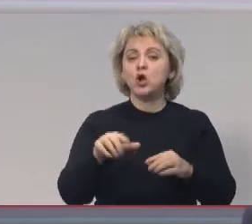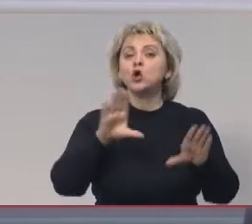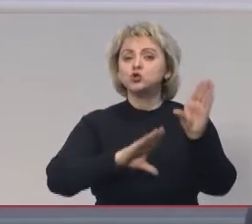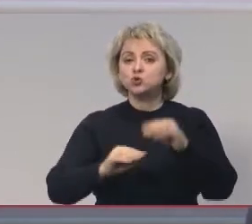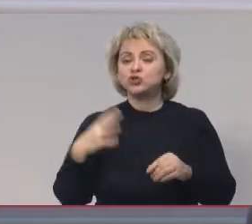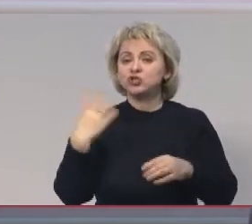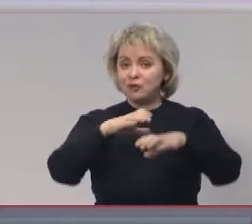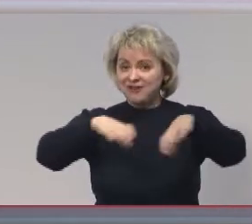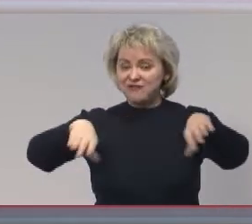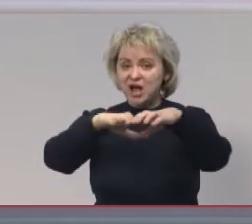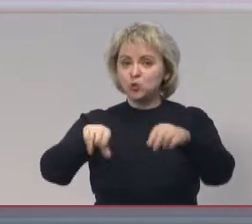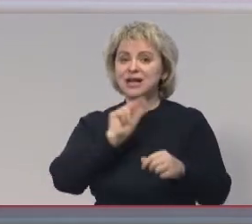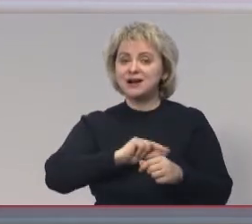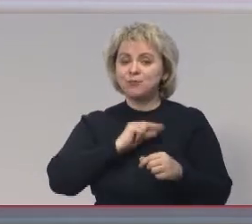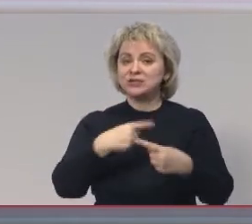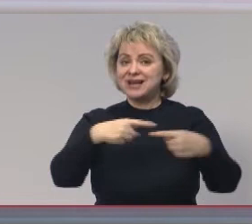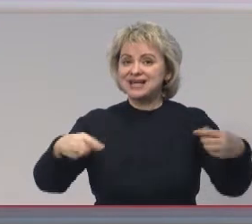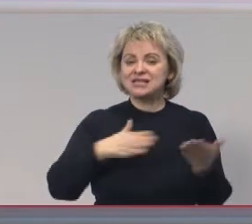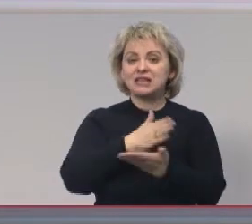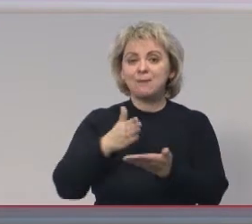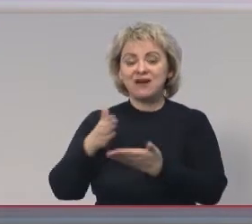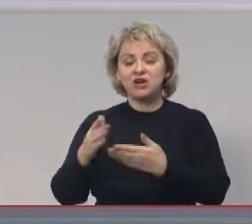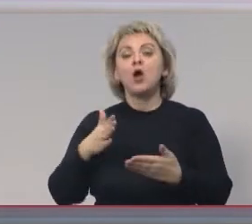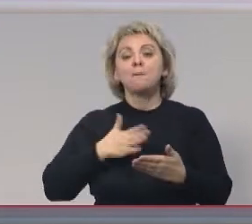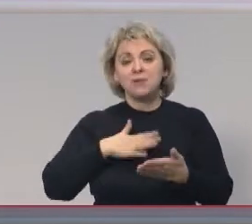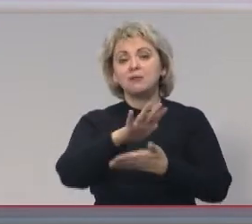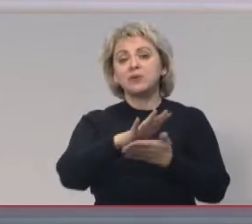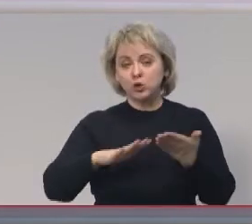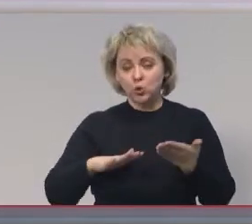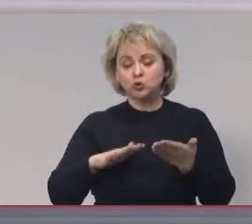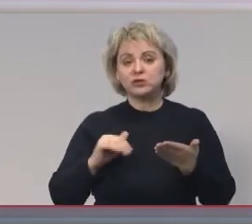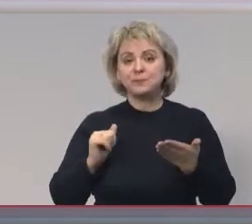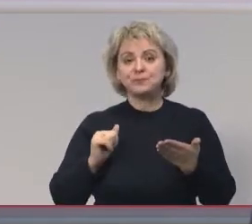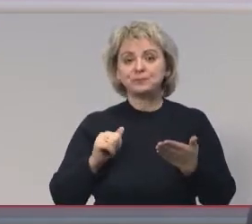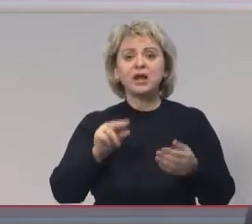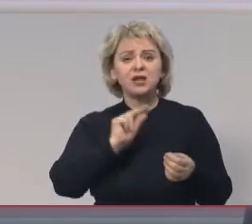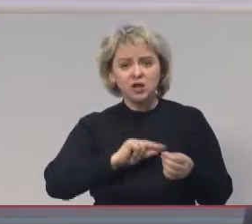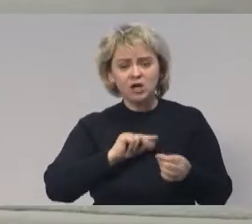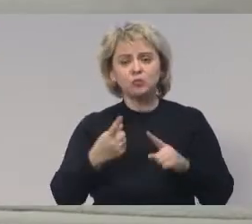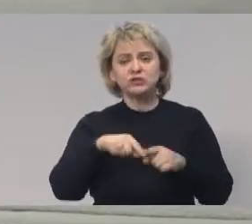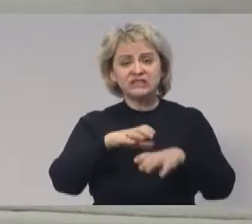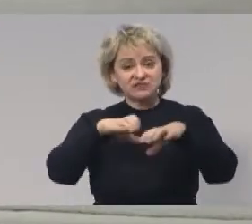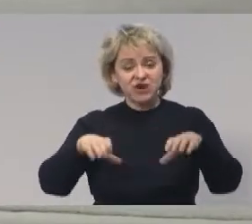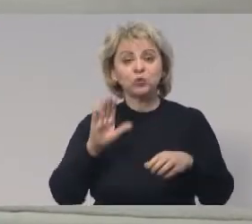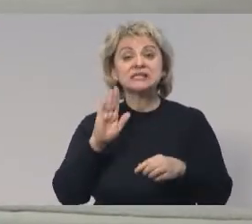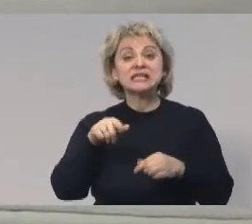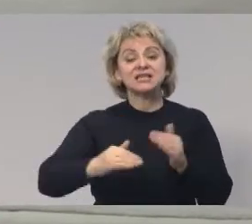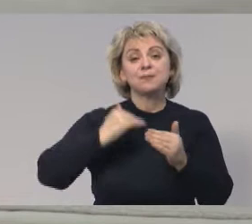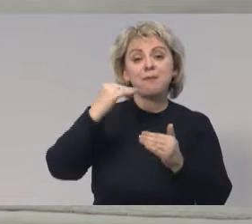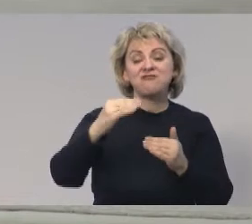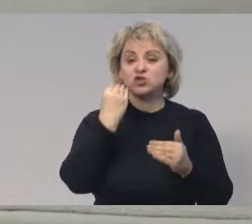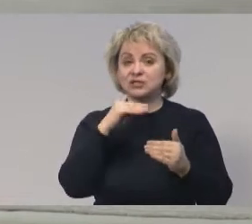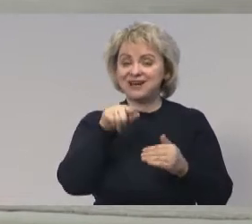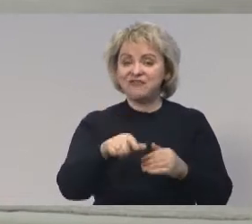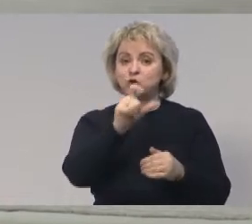учетом 4 вагонов, эксплуатирующих на разном направлении, мы продолжим дорабатывать этот вагон. Кстати, повышенный